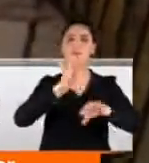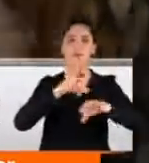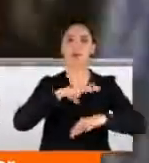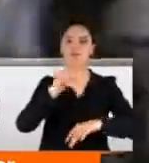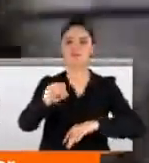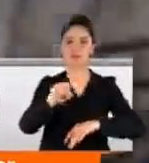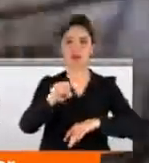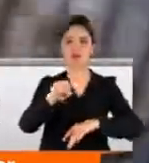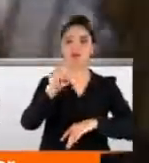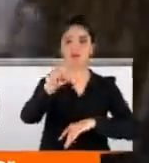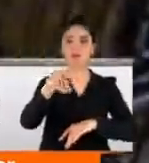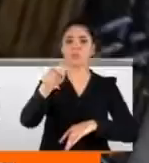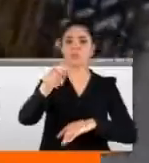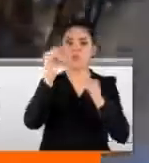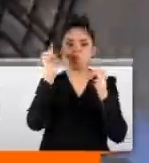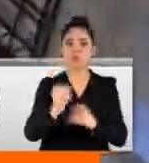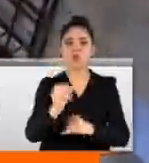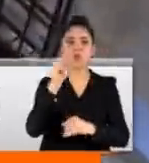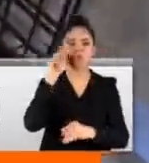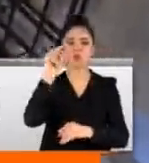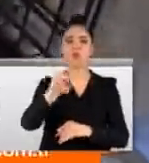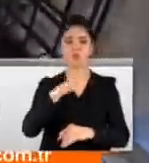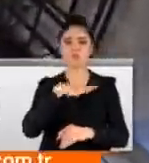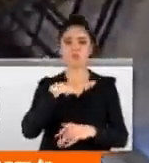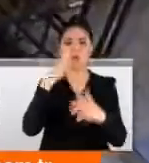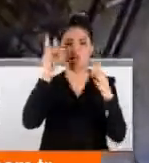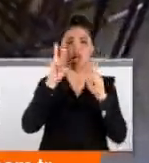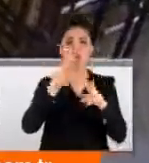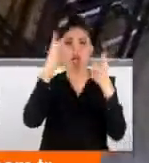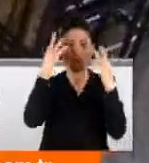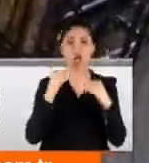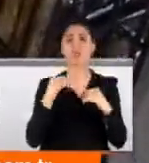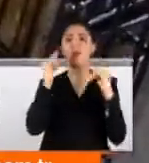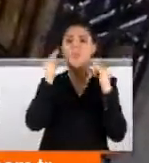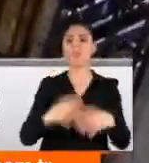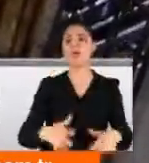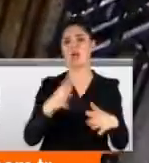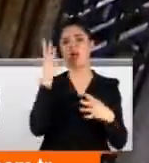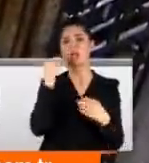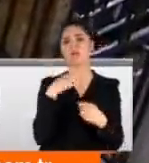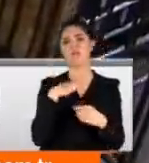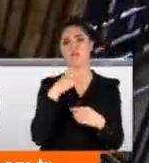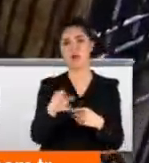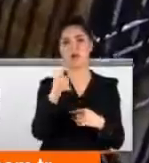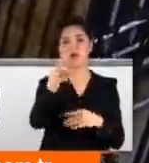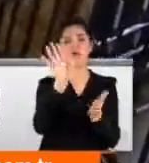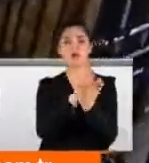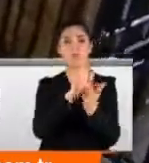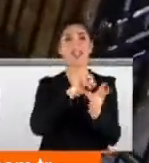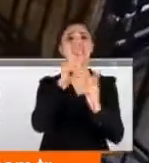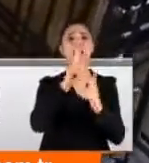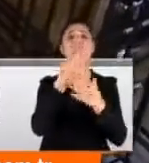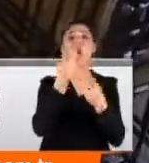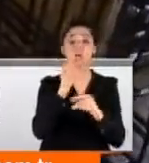planlanmış. Hatta perişan durumları da hallerinden rahat bir şekilde okunuyor. Öyle ki köpekler